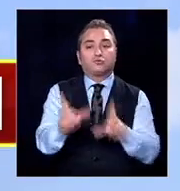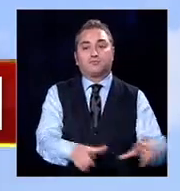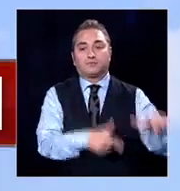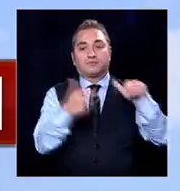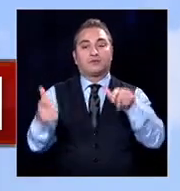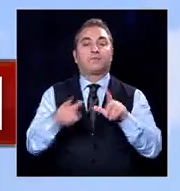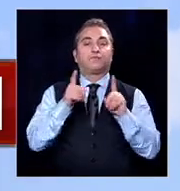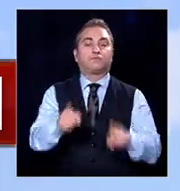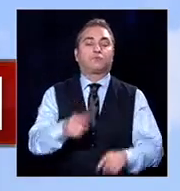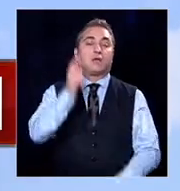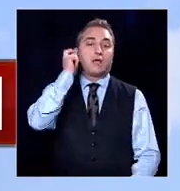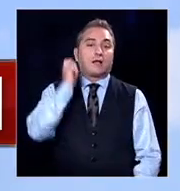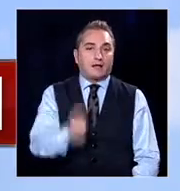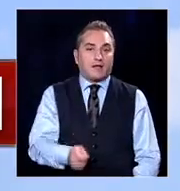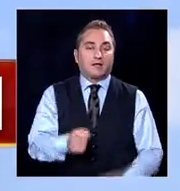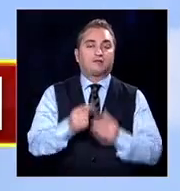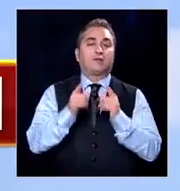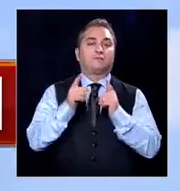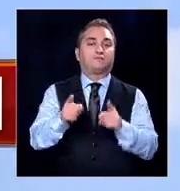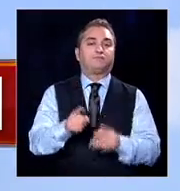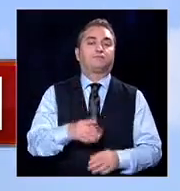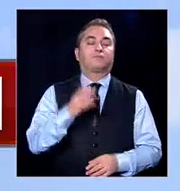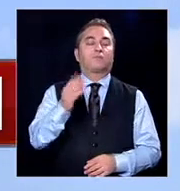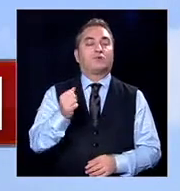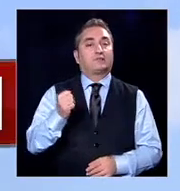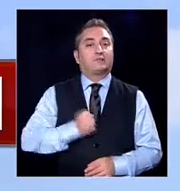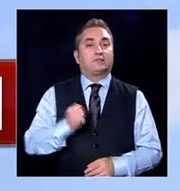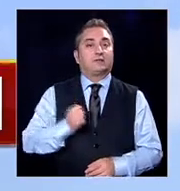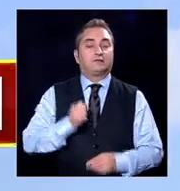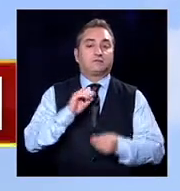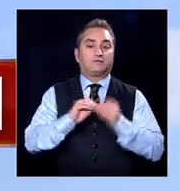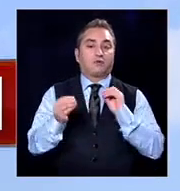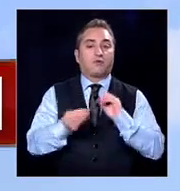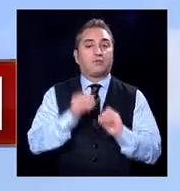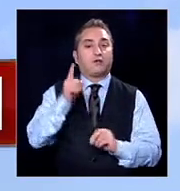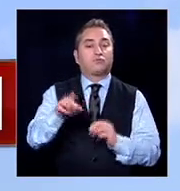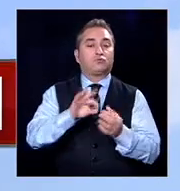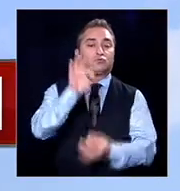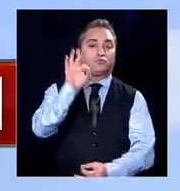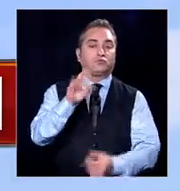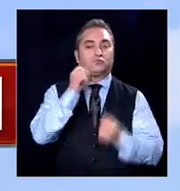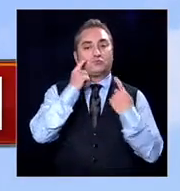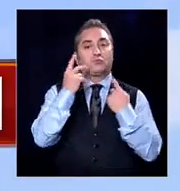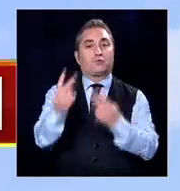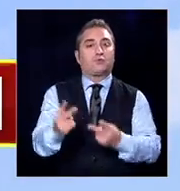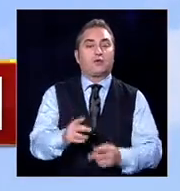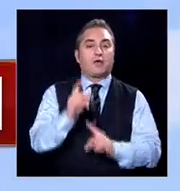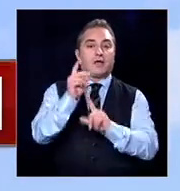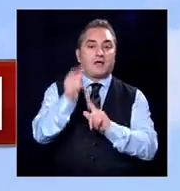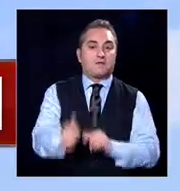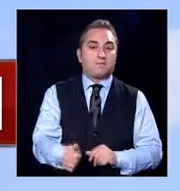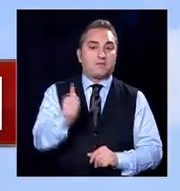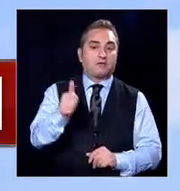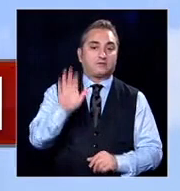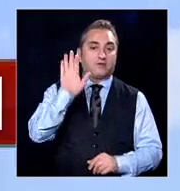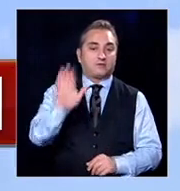bulunmasını gerçekten bir sıkıntılı durumun işareti olarak görüyorum. İstanbul İl Başkanımız